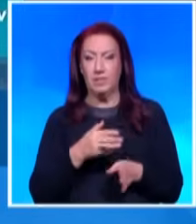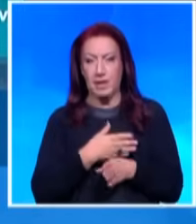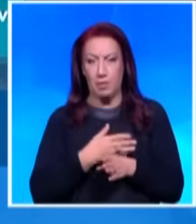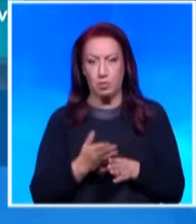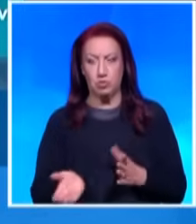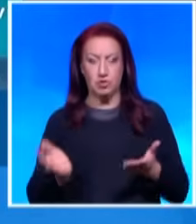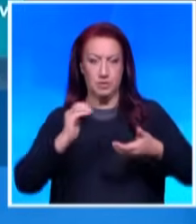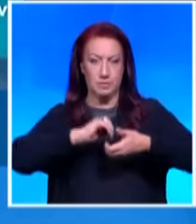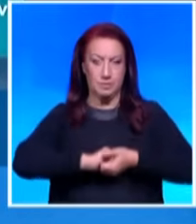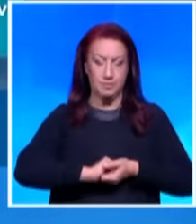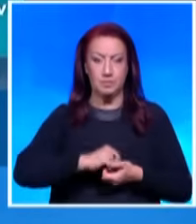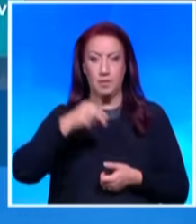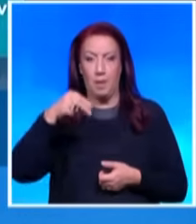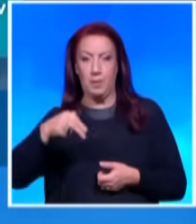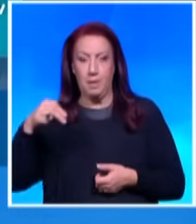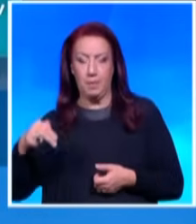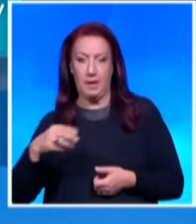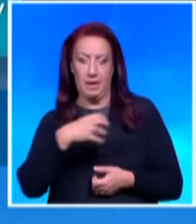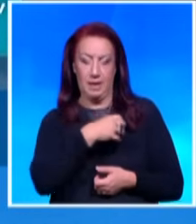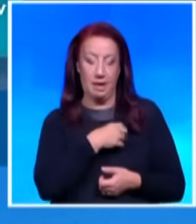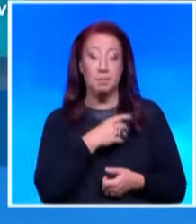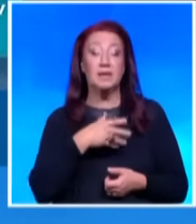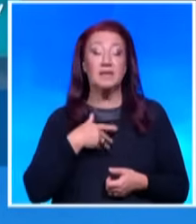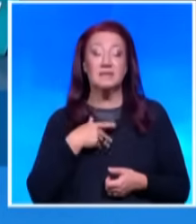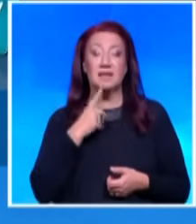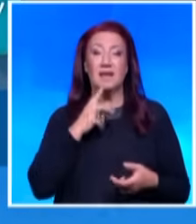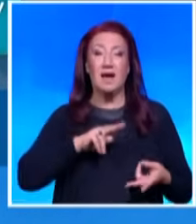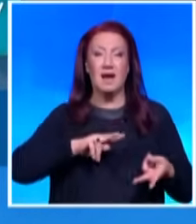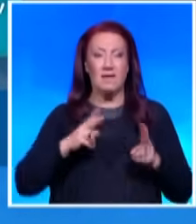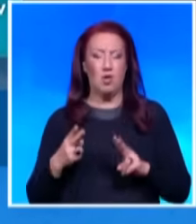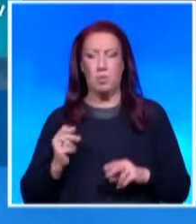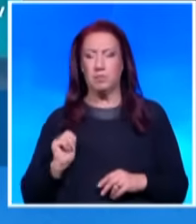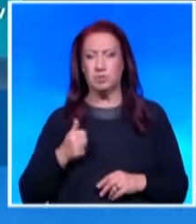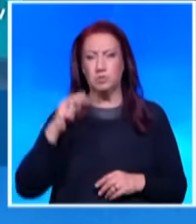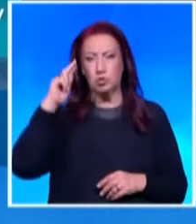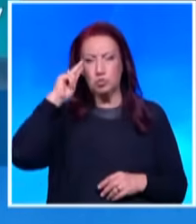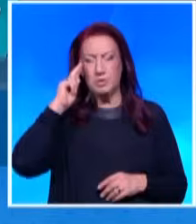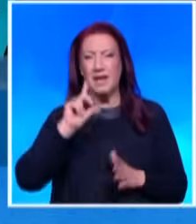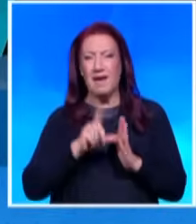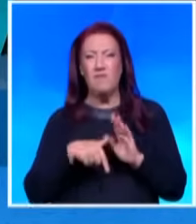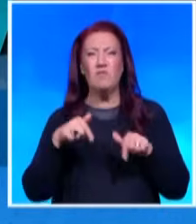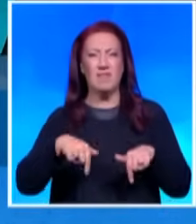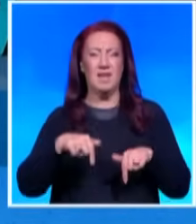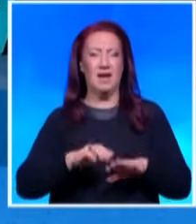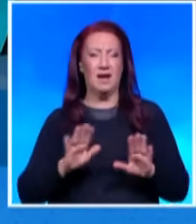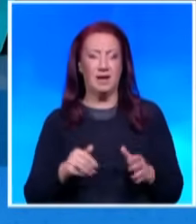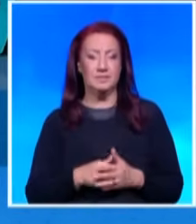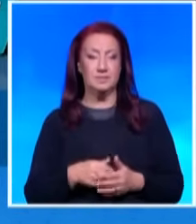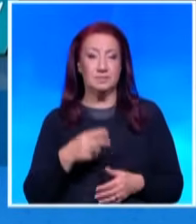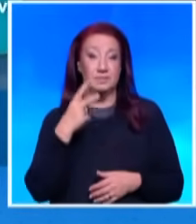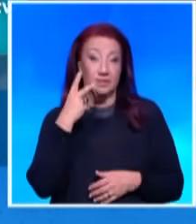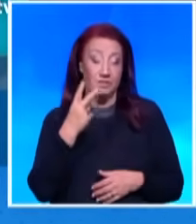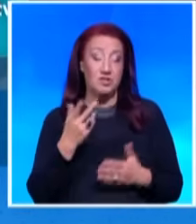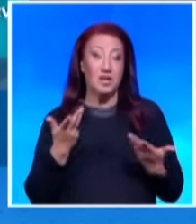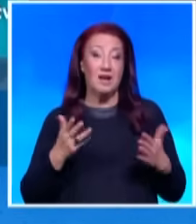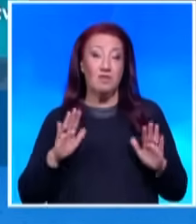сглобката и това е реформата в службите да се случи веднага. Хронологията обаче и как за 5 дни от първият тур на